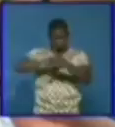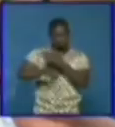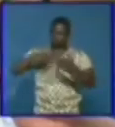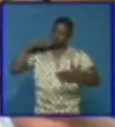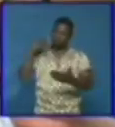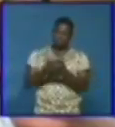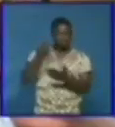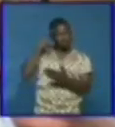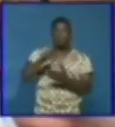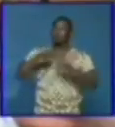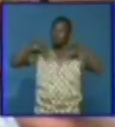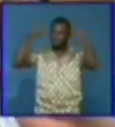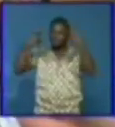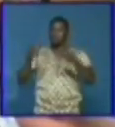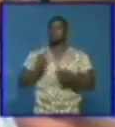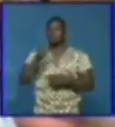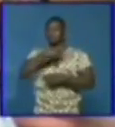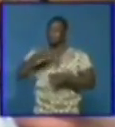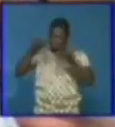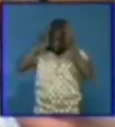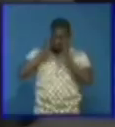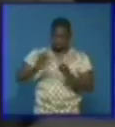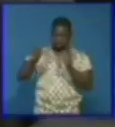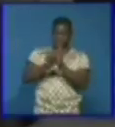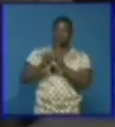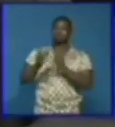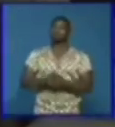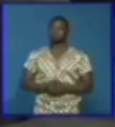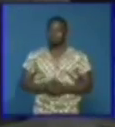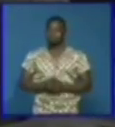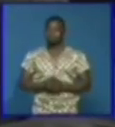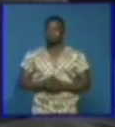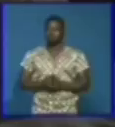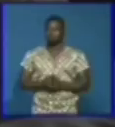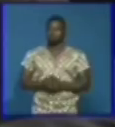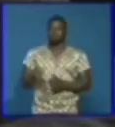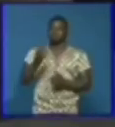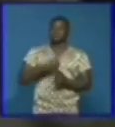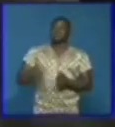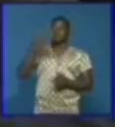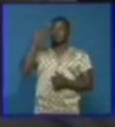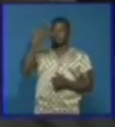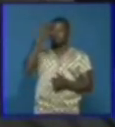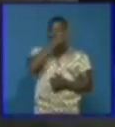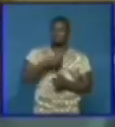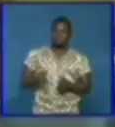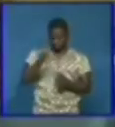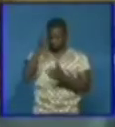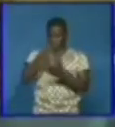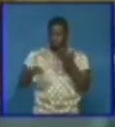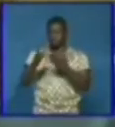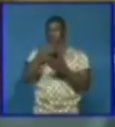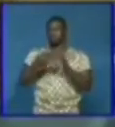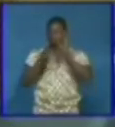voulons engager comme action d'adaptation au changement climatique. 5 modules sur le cycle Formo vont être présentés aux